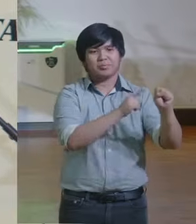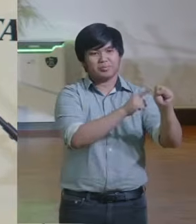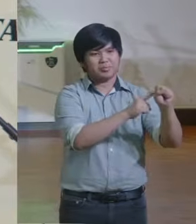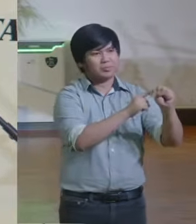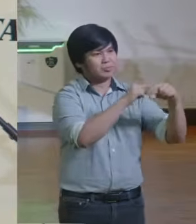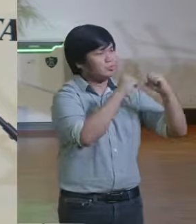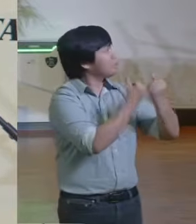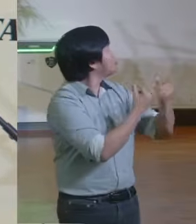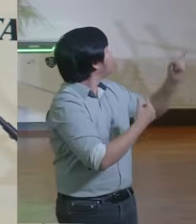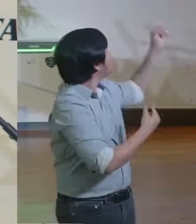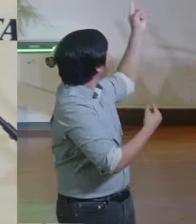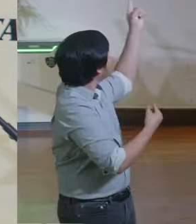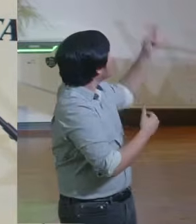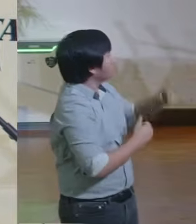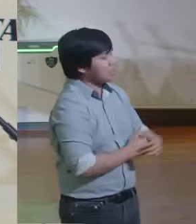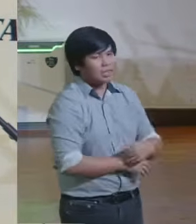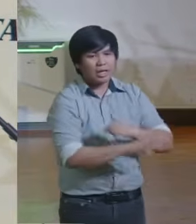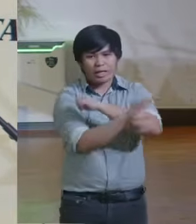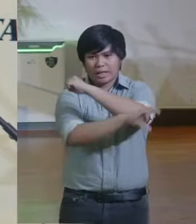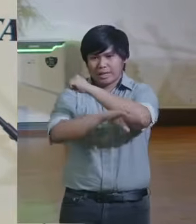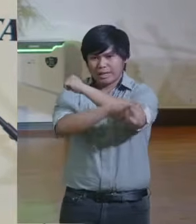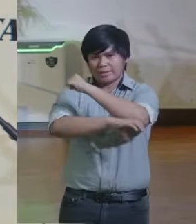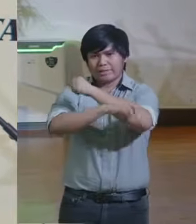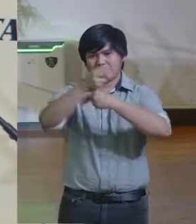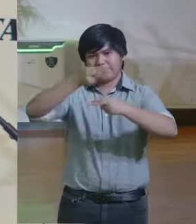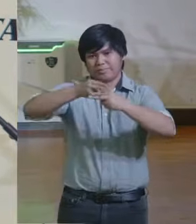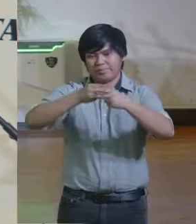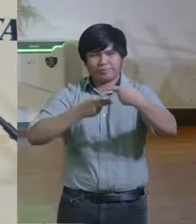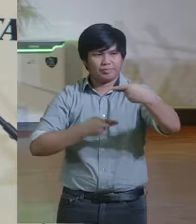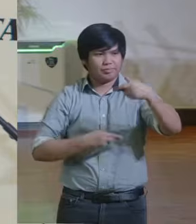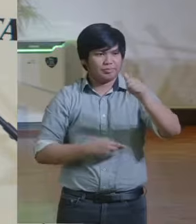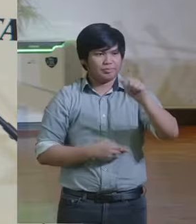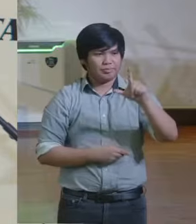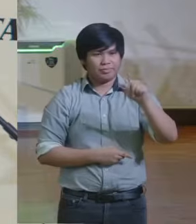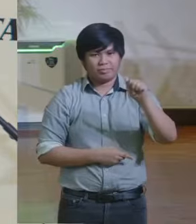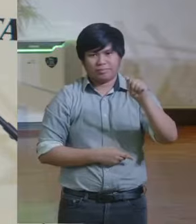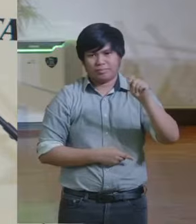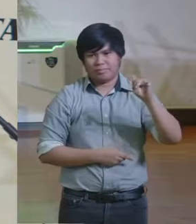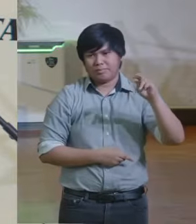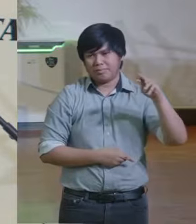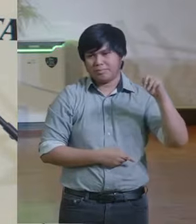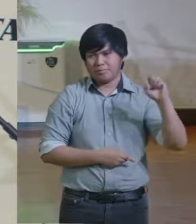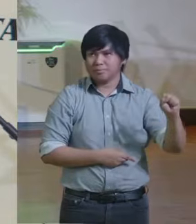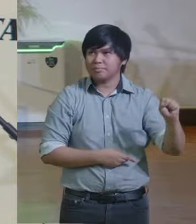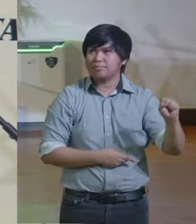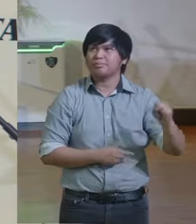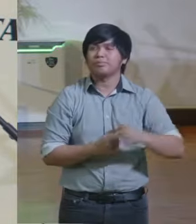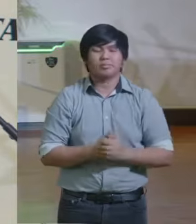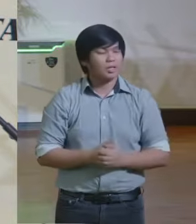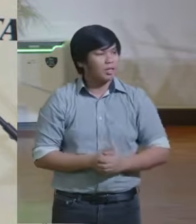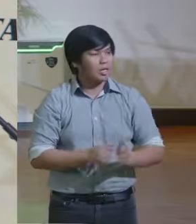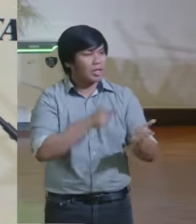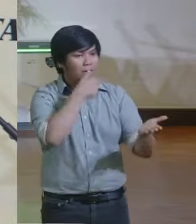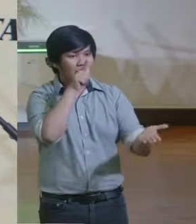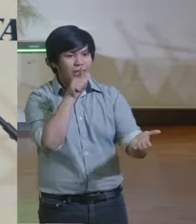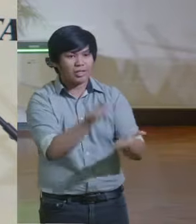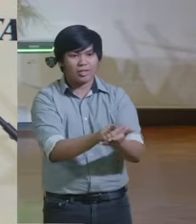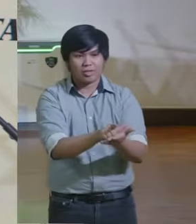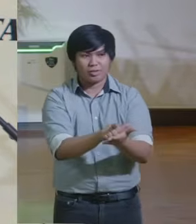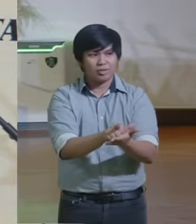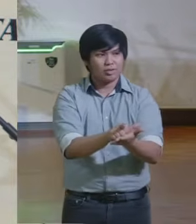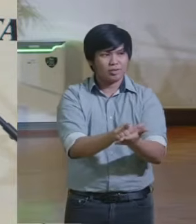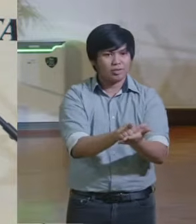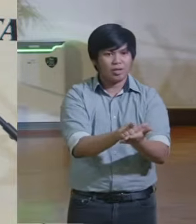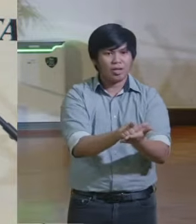Pablo. Bakit niya sinulat? Sinulat niya ang aklat na ito o ang sulat na ito upang